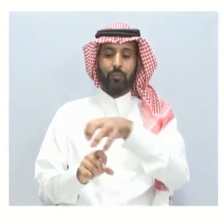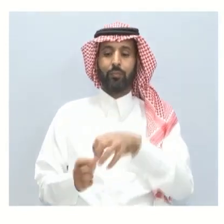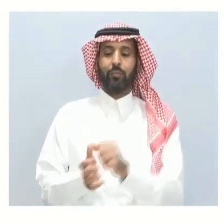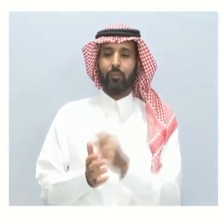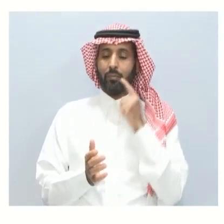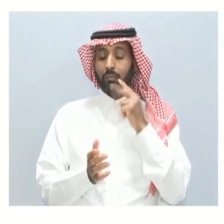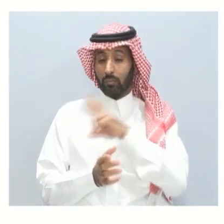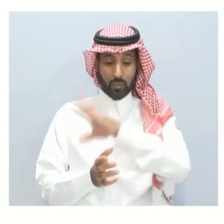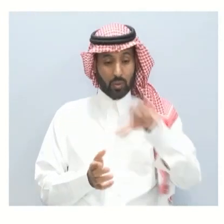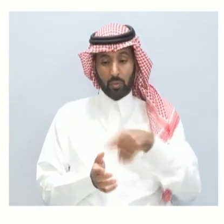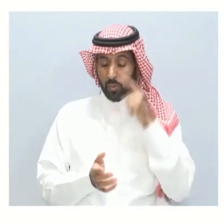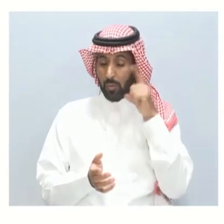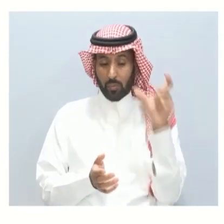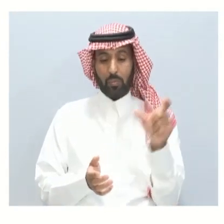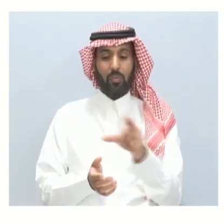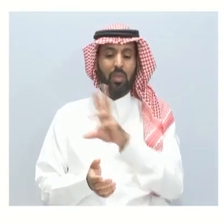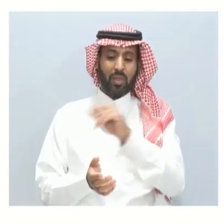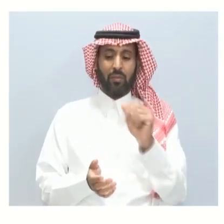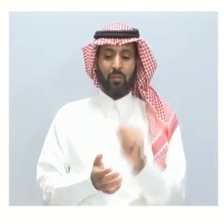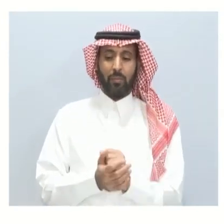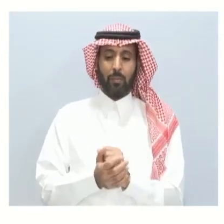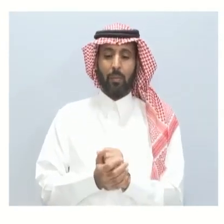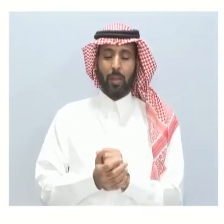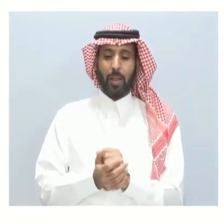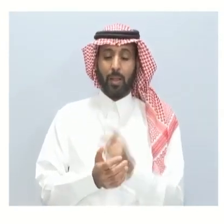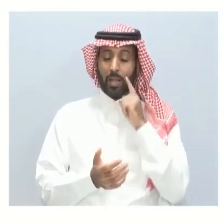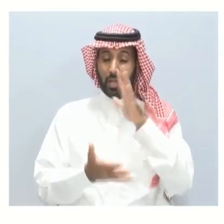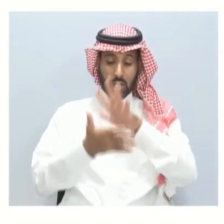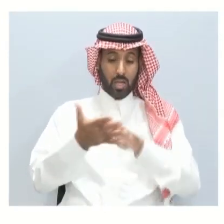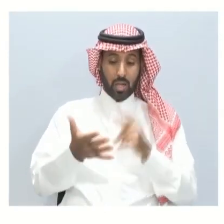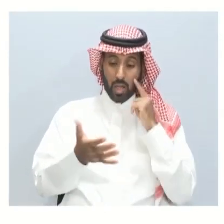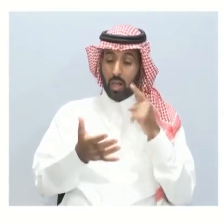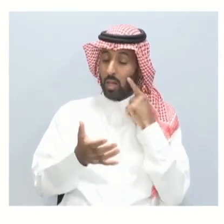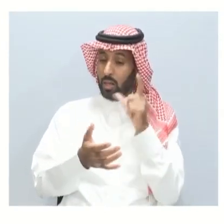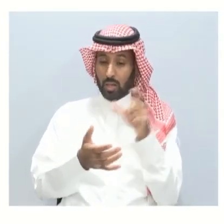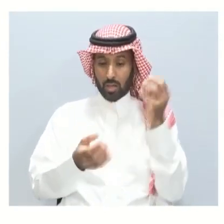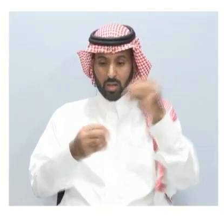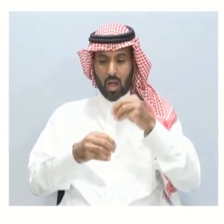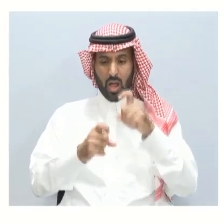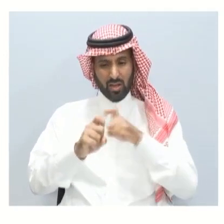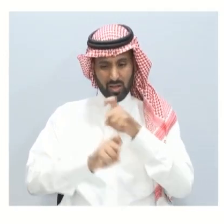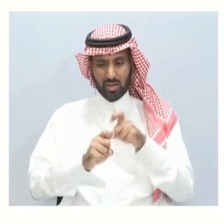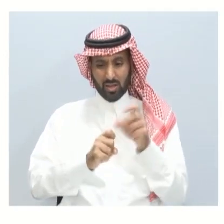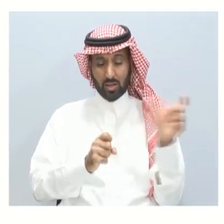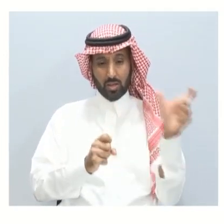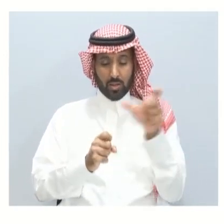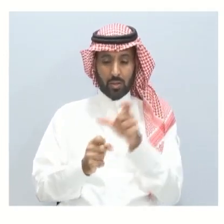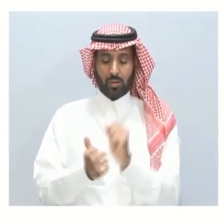وطبعا جميع العناصر تكون بنفس الطريقه بالعناصر وفق التوزيع الالكتروني